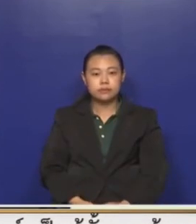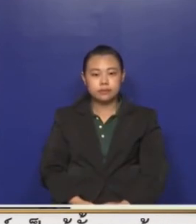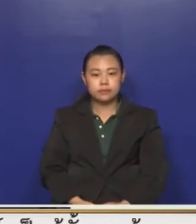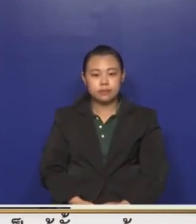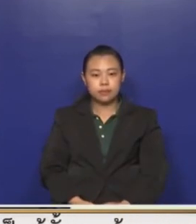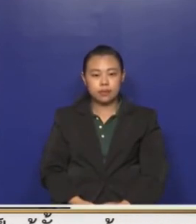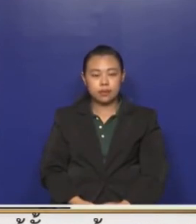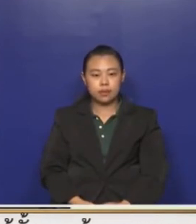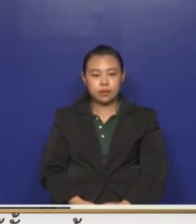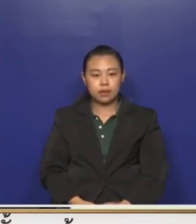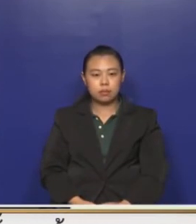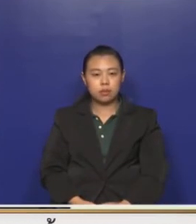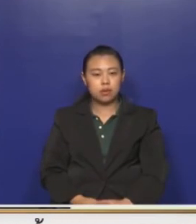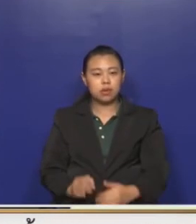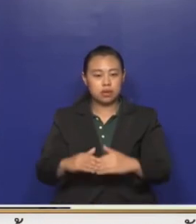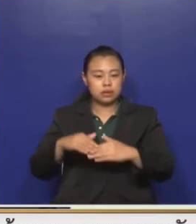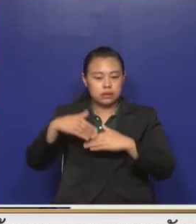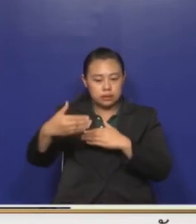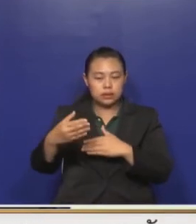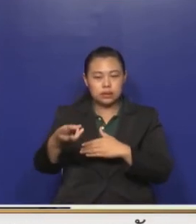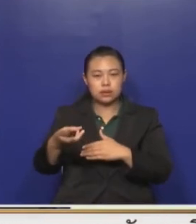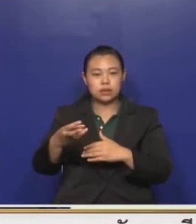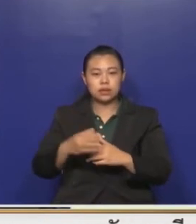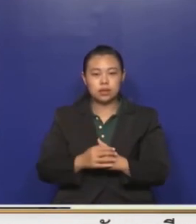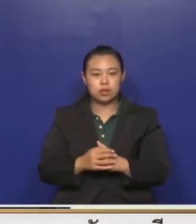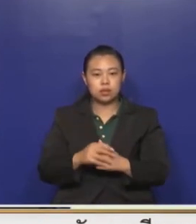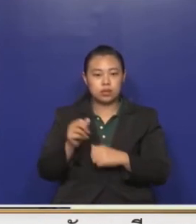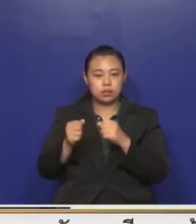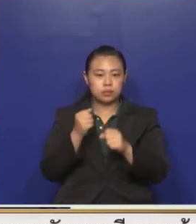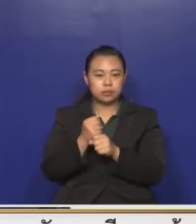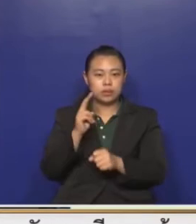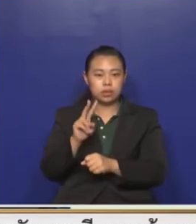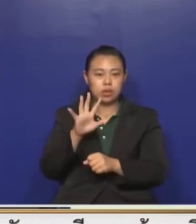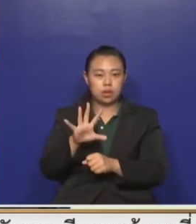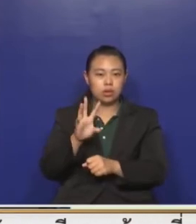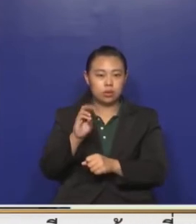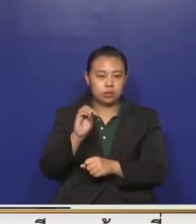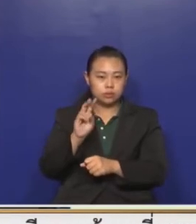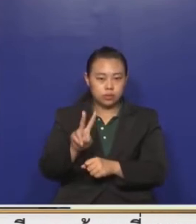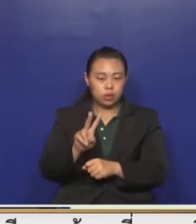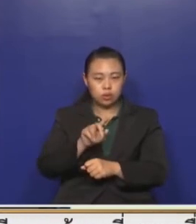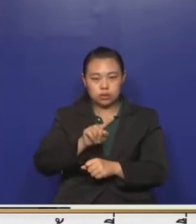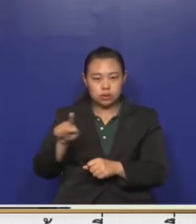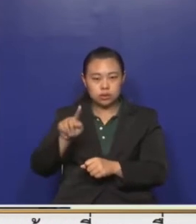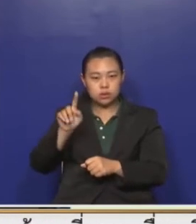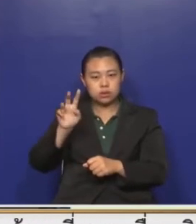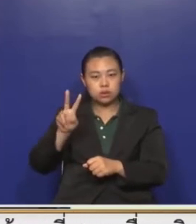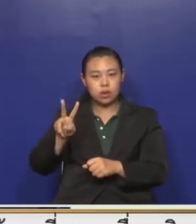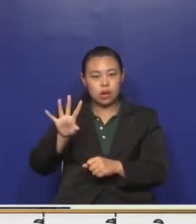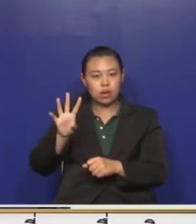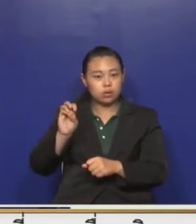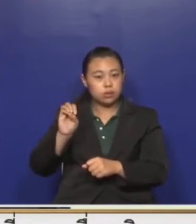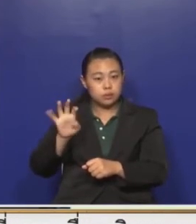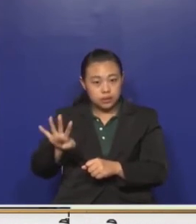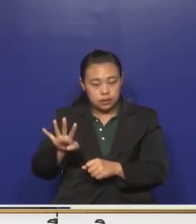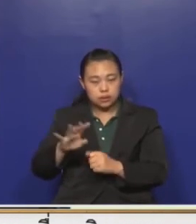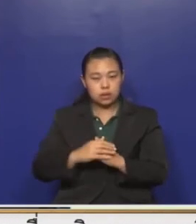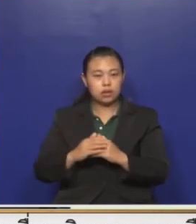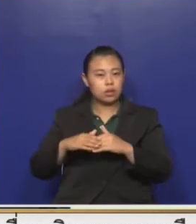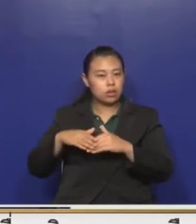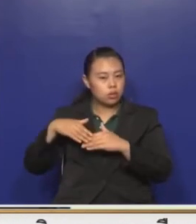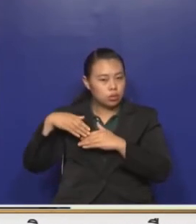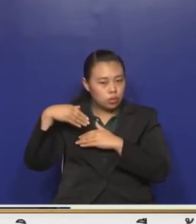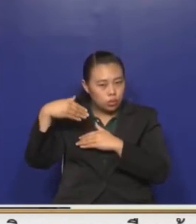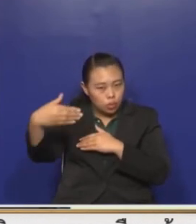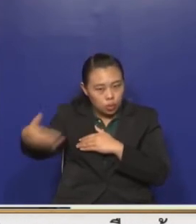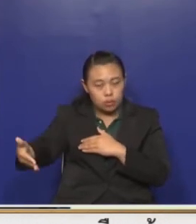ระยะสั้น พุธศัราษ 2562-2564ระยายาพุทธ